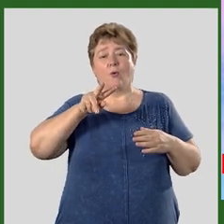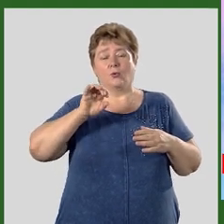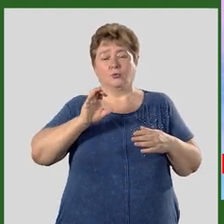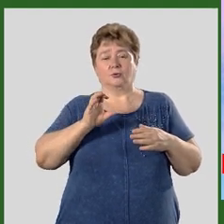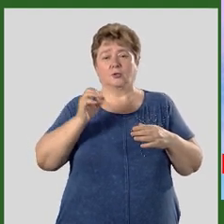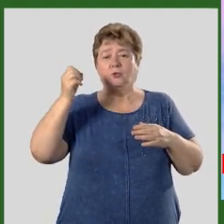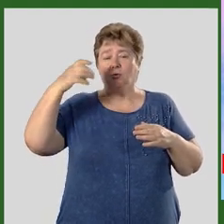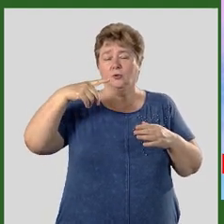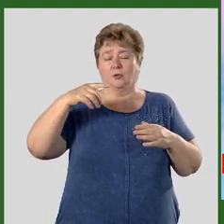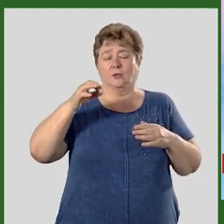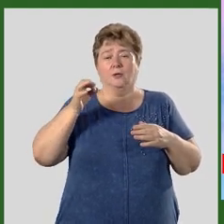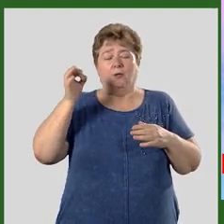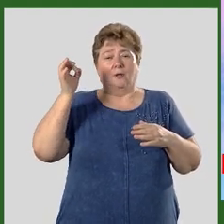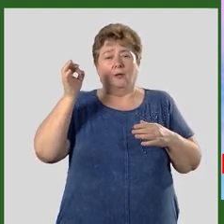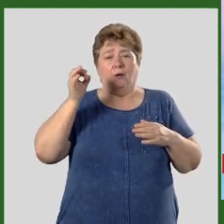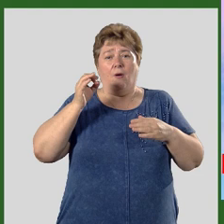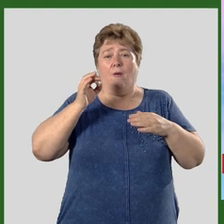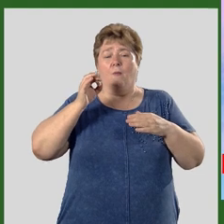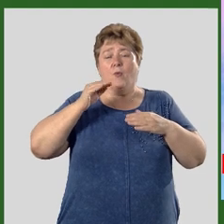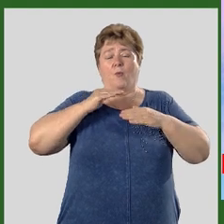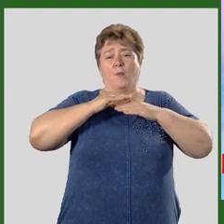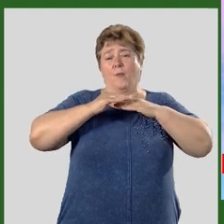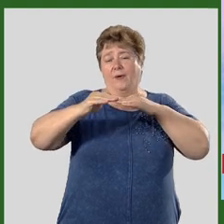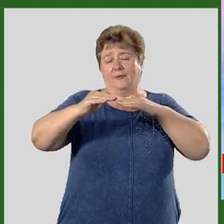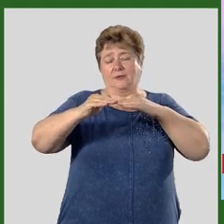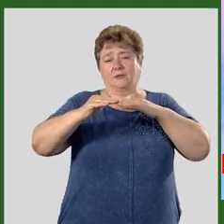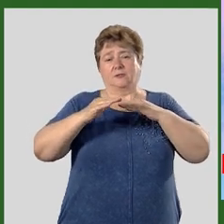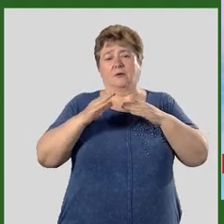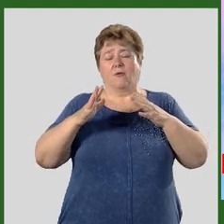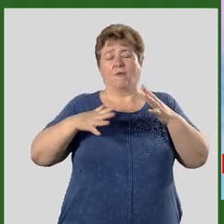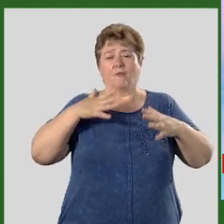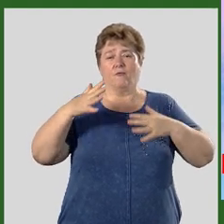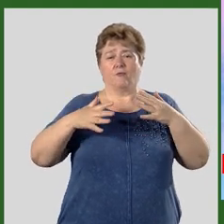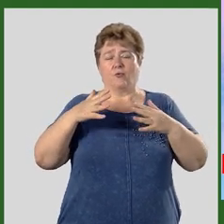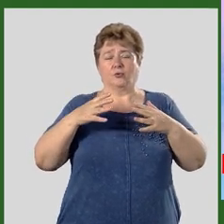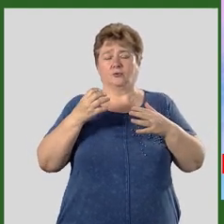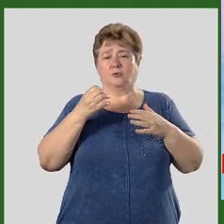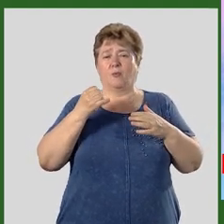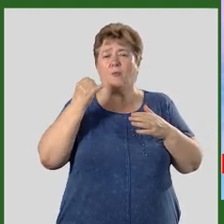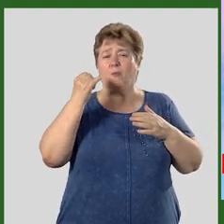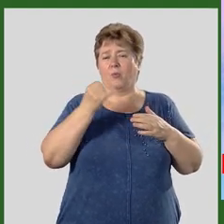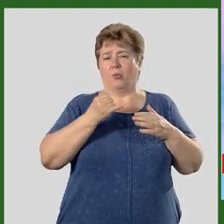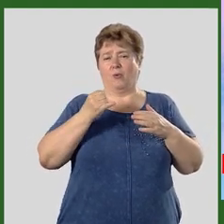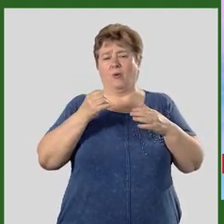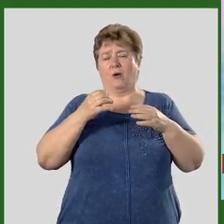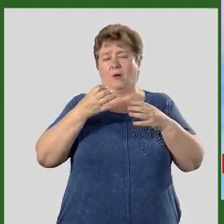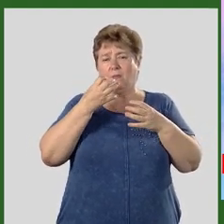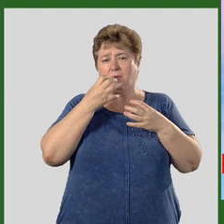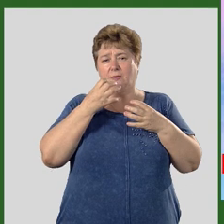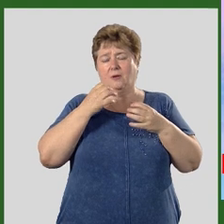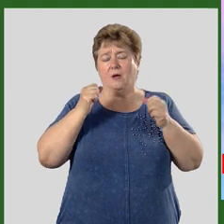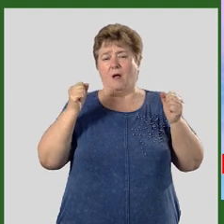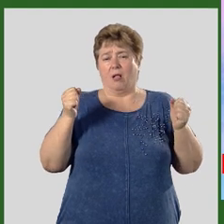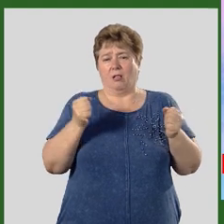Солнечные лучи здесь скользят по поверхности. Воздух плохо прогревается, и